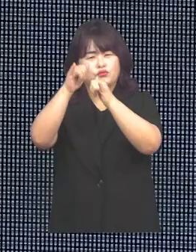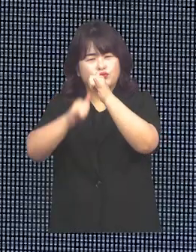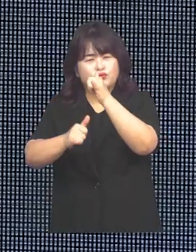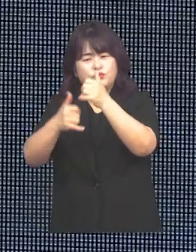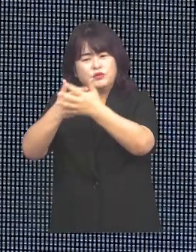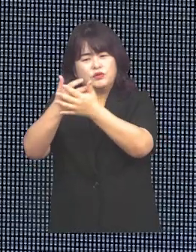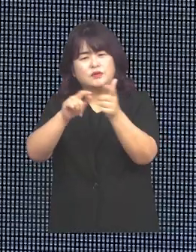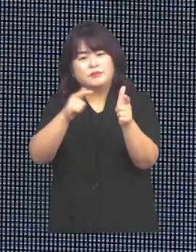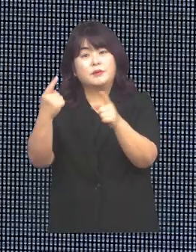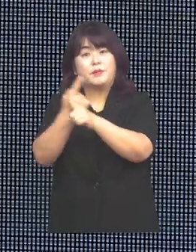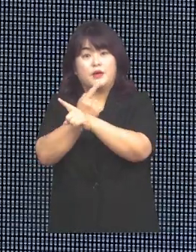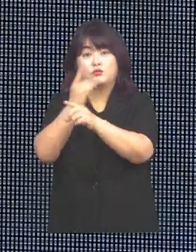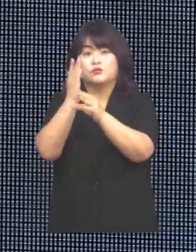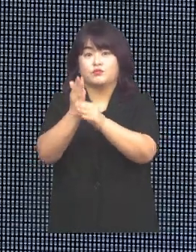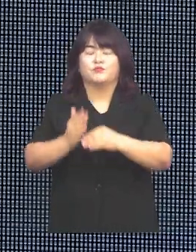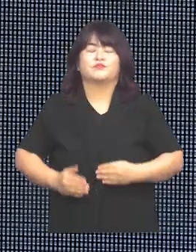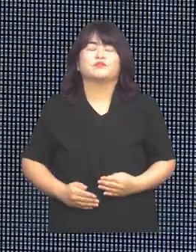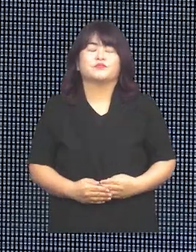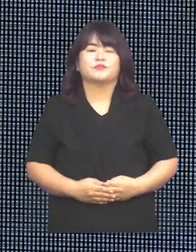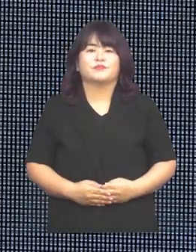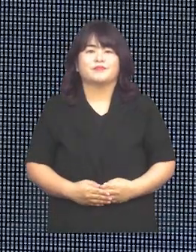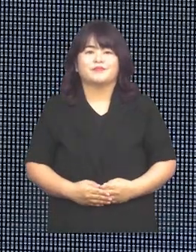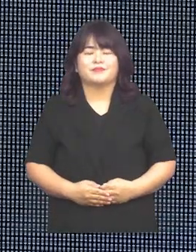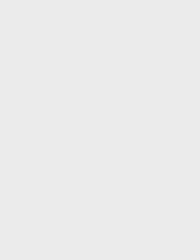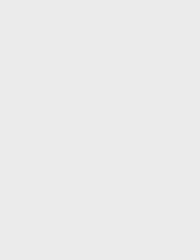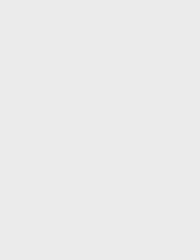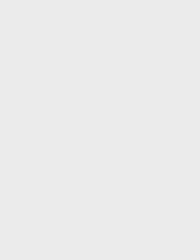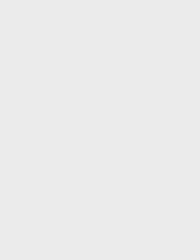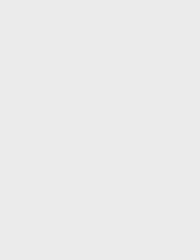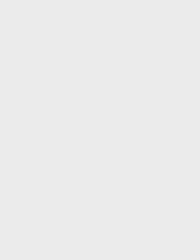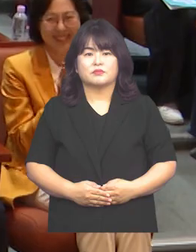역사관의 영상물을 업그레이드하고 있다고 말했습니다.